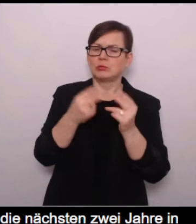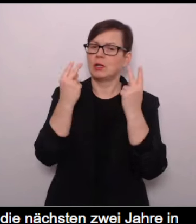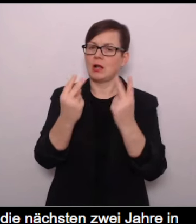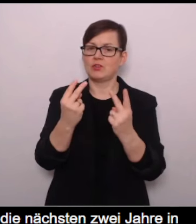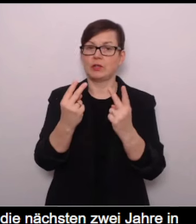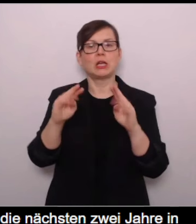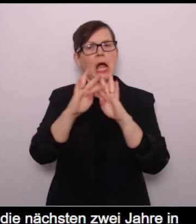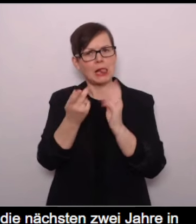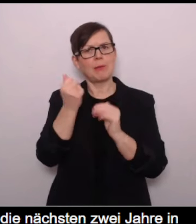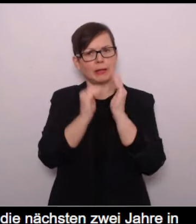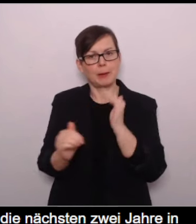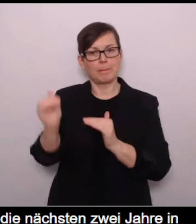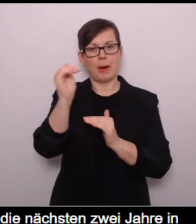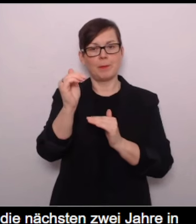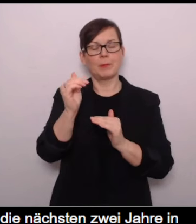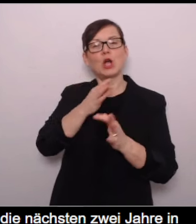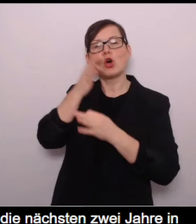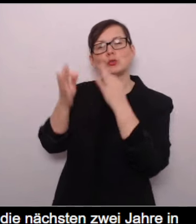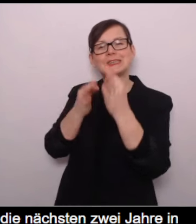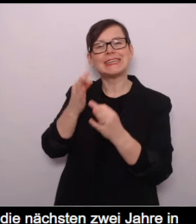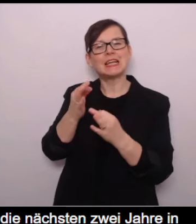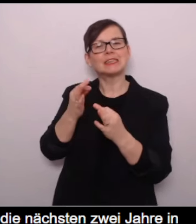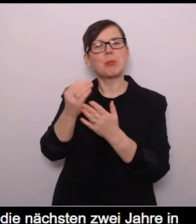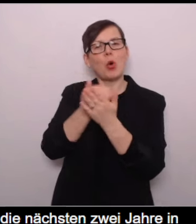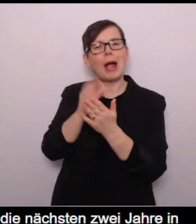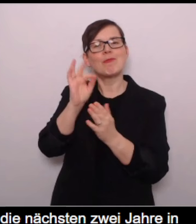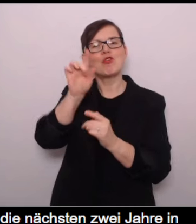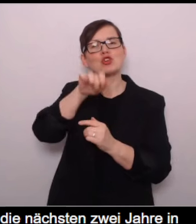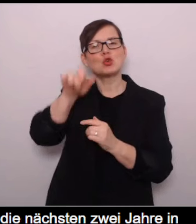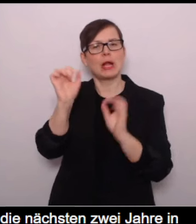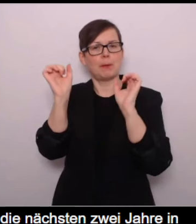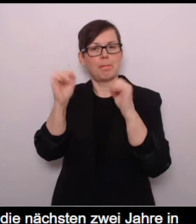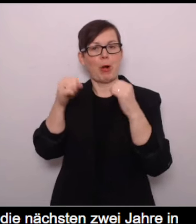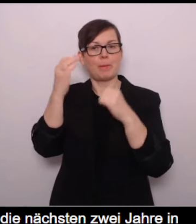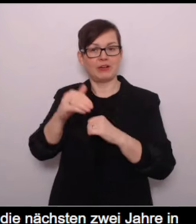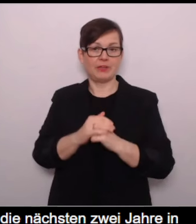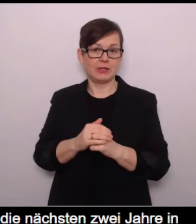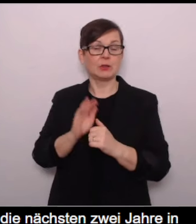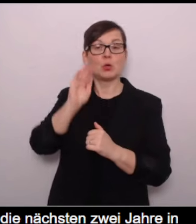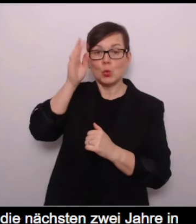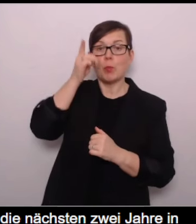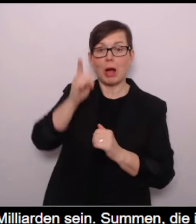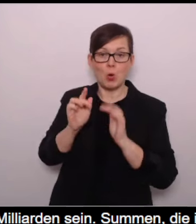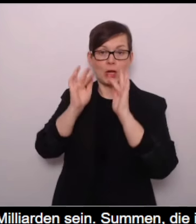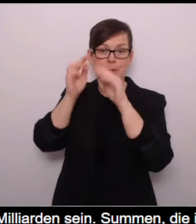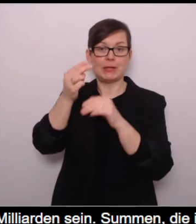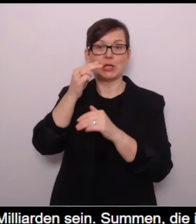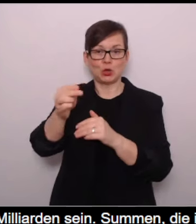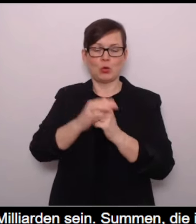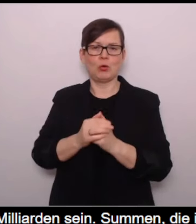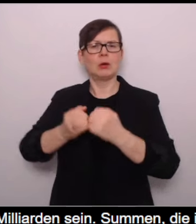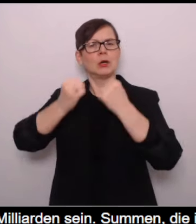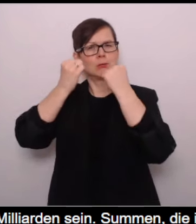aus sozialen, aber auch ökonomischen Gründen wichtig ist. Dabei haben wir die Mittel generell erhöht und haben ein extra Studentenwohnraumprogramm jetzt beschlossen